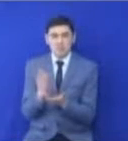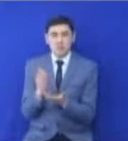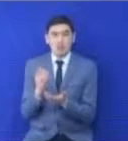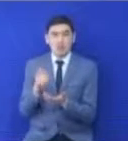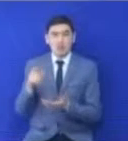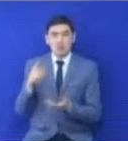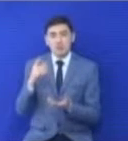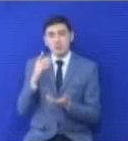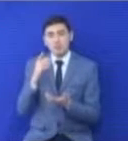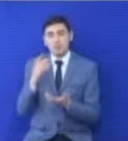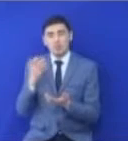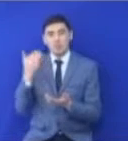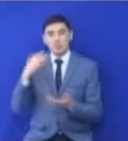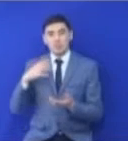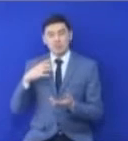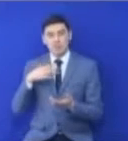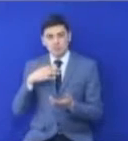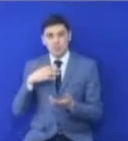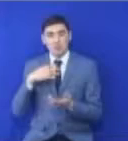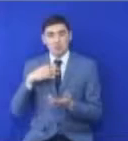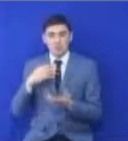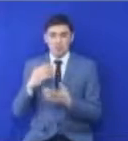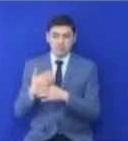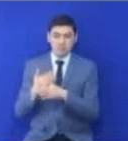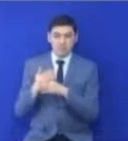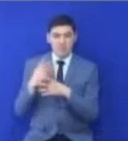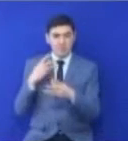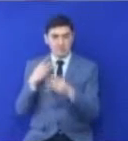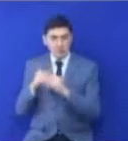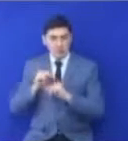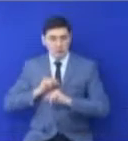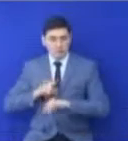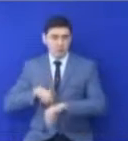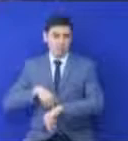Құрылтайшыларымыздың көпшілігі ол кезде тарап кетті, өйткені қомақты қаржы